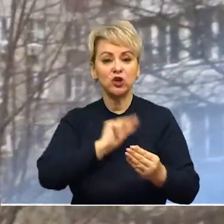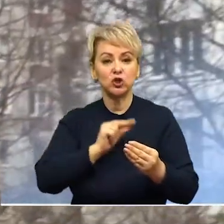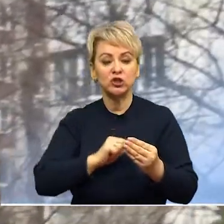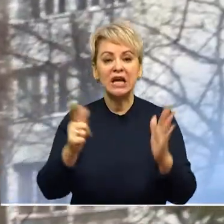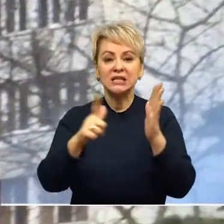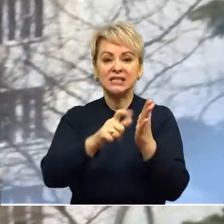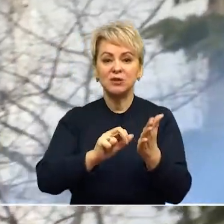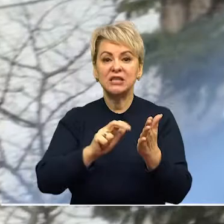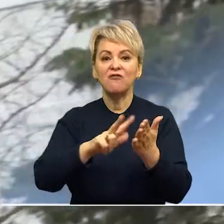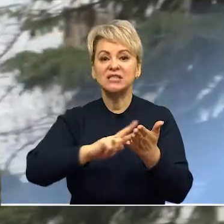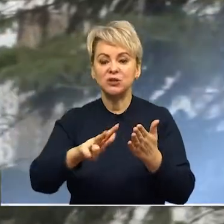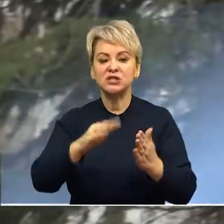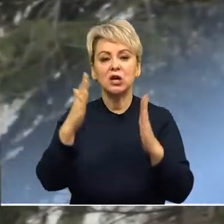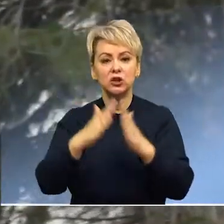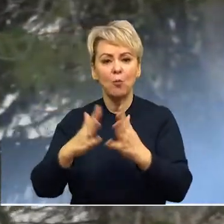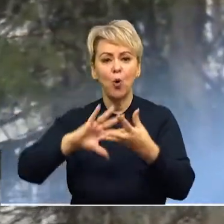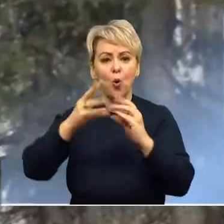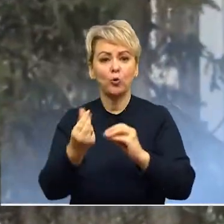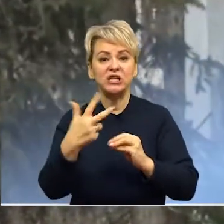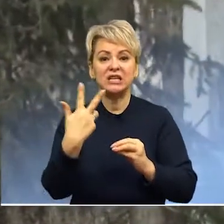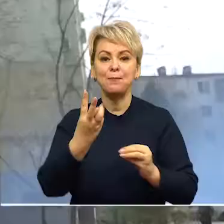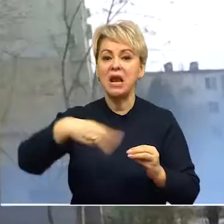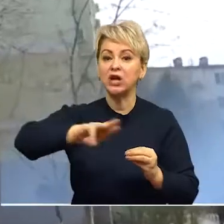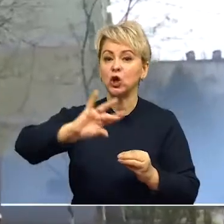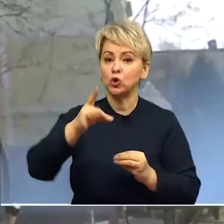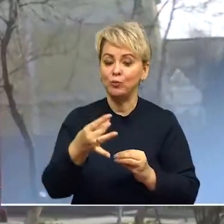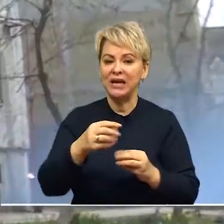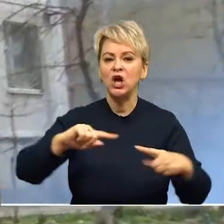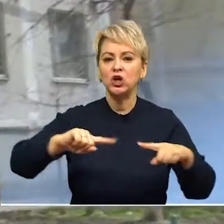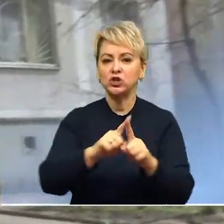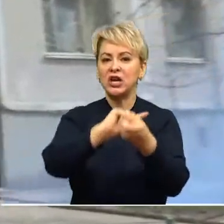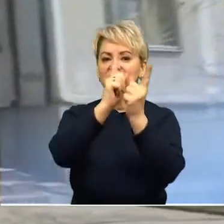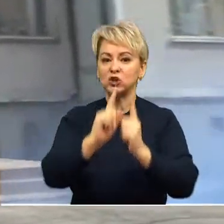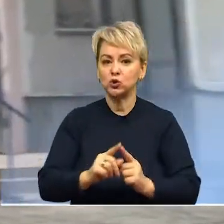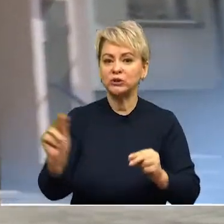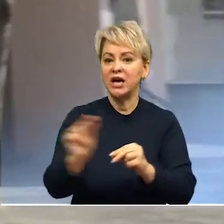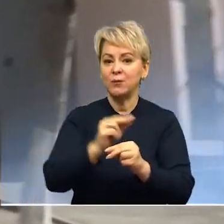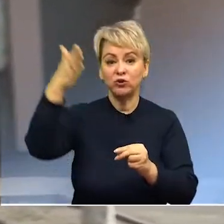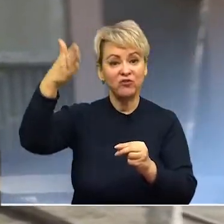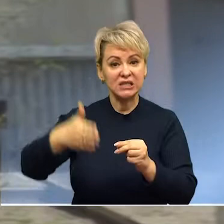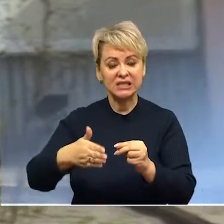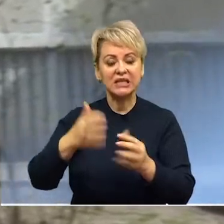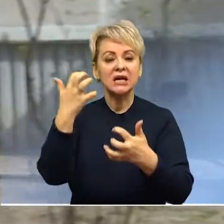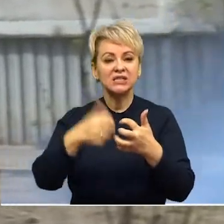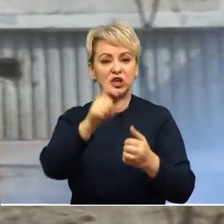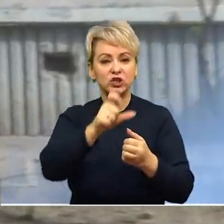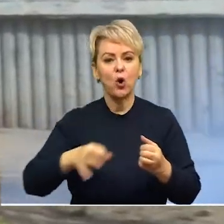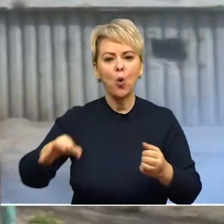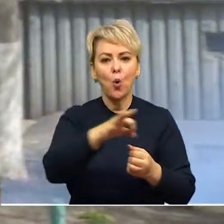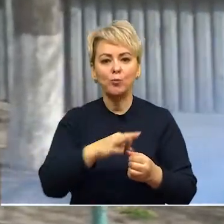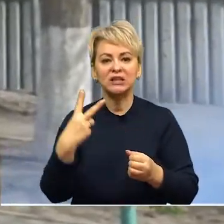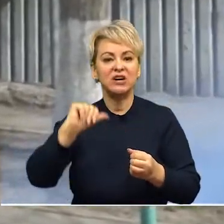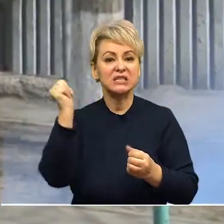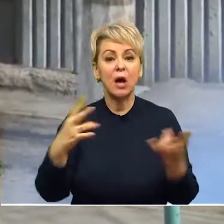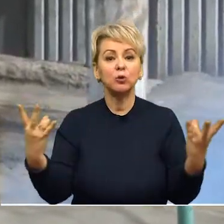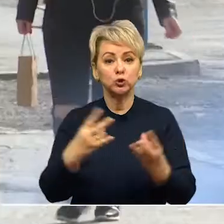на 708 домах на общую сумму 3 миллиарда рублей. Инженерная инфраструктура, ремонт фасадов. Но среди жителей области два